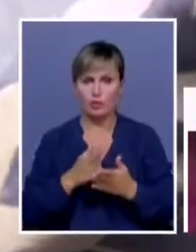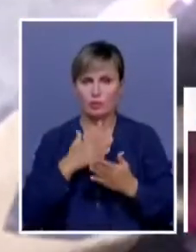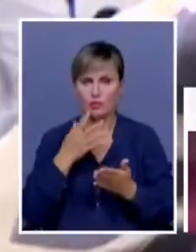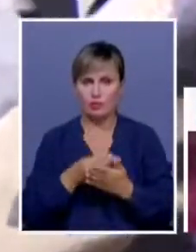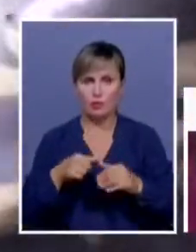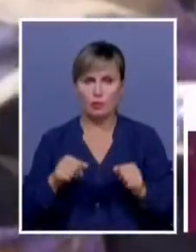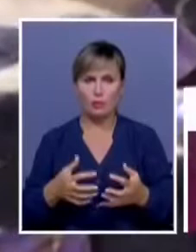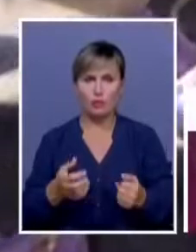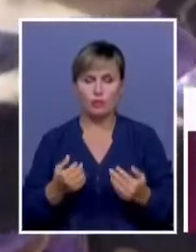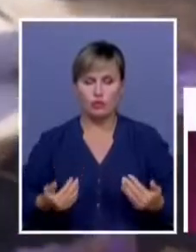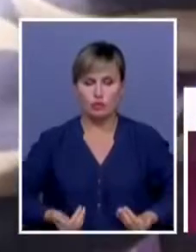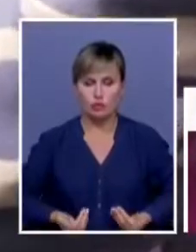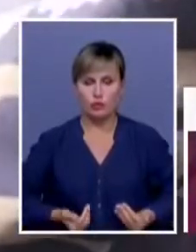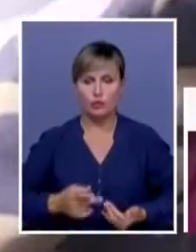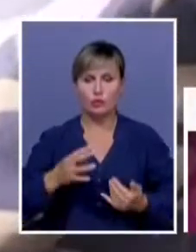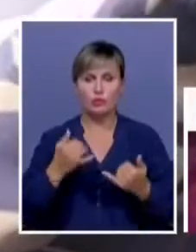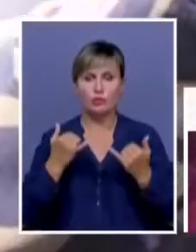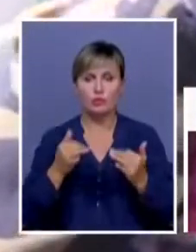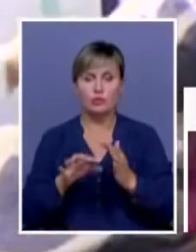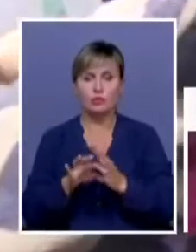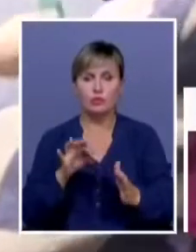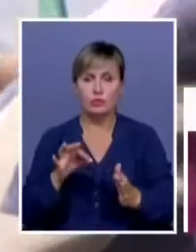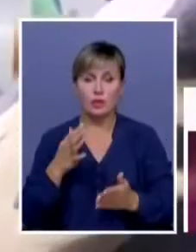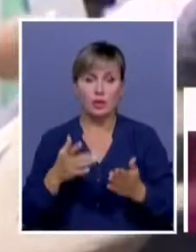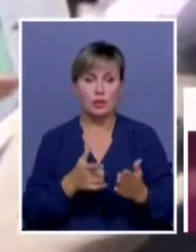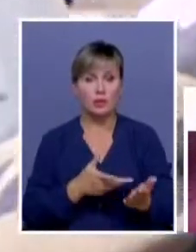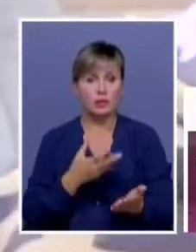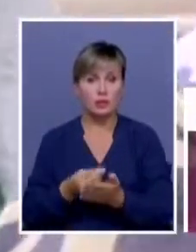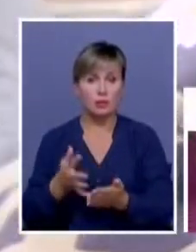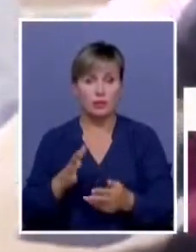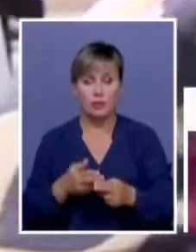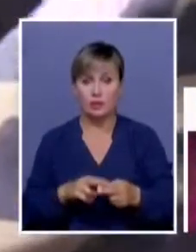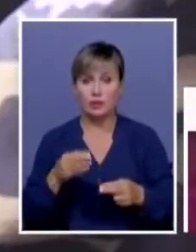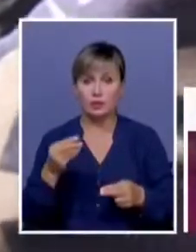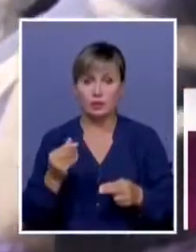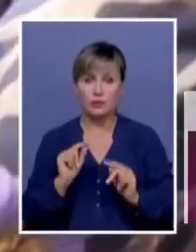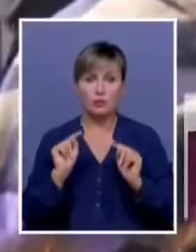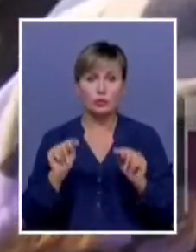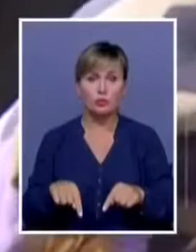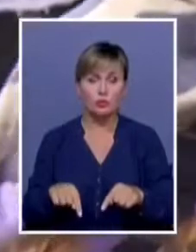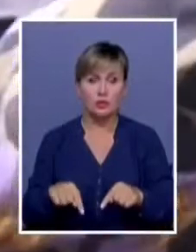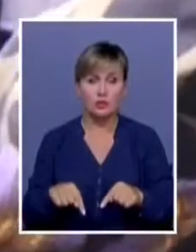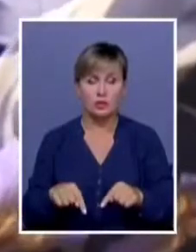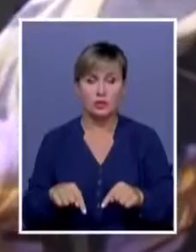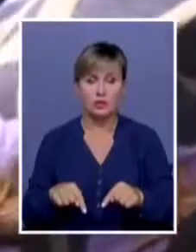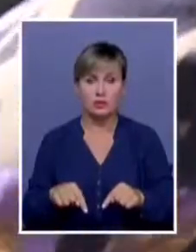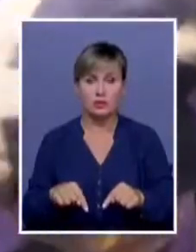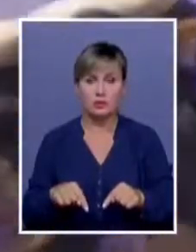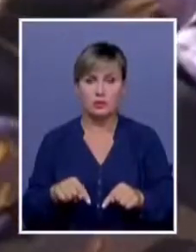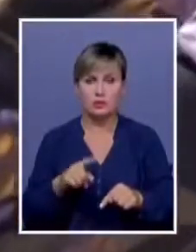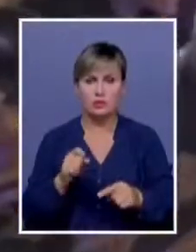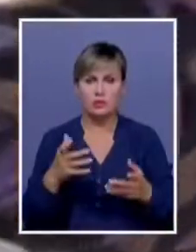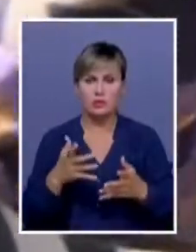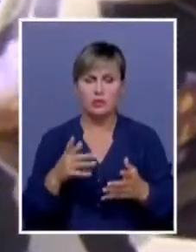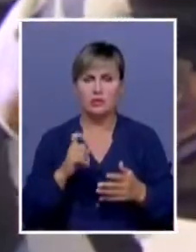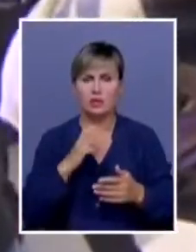право получить жилье. Но она сейчас выбирает. Если ты не оплачешь вот эти деньги какие-то вступительные, там за какие-то